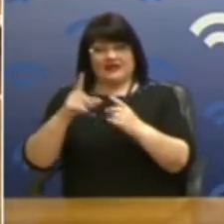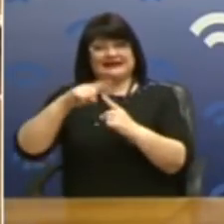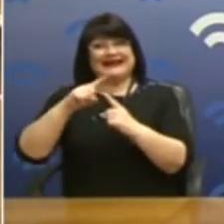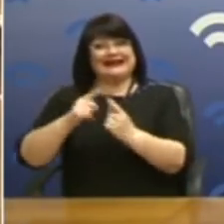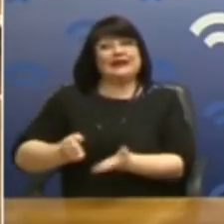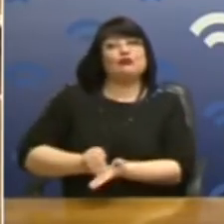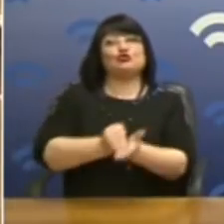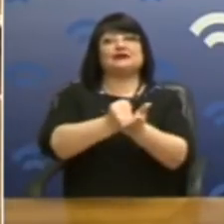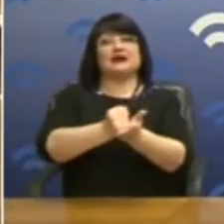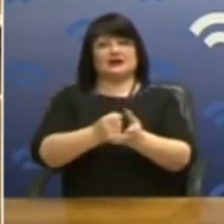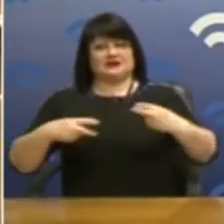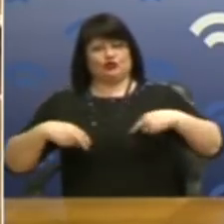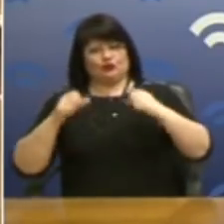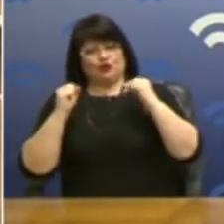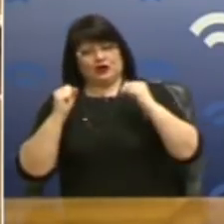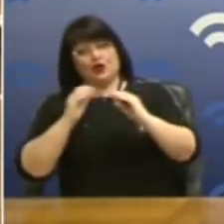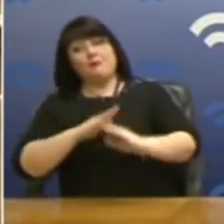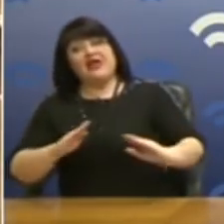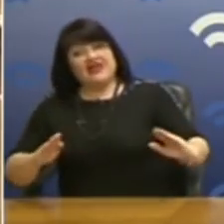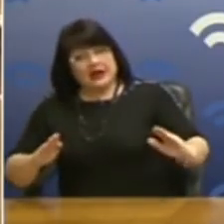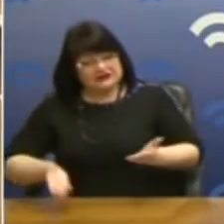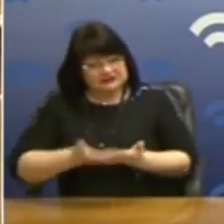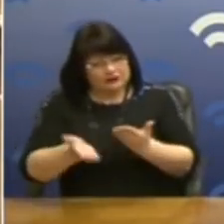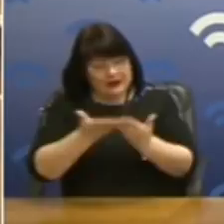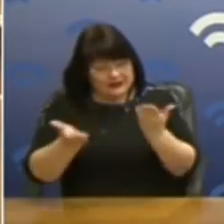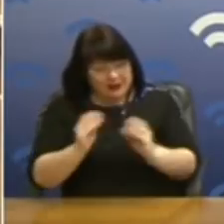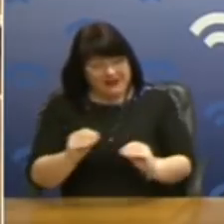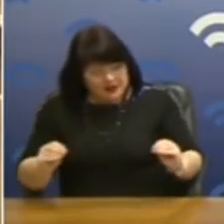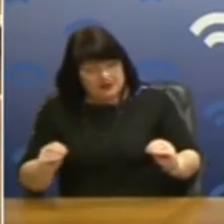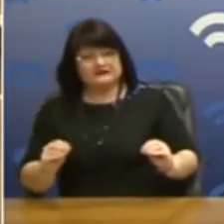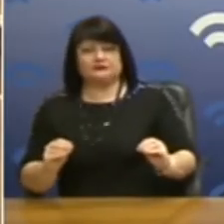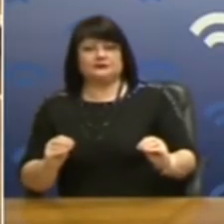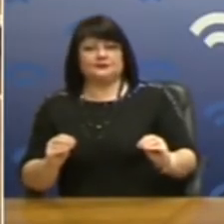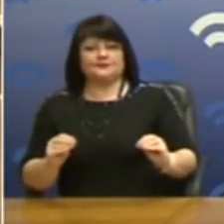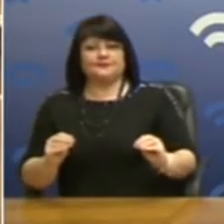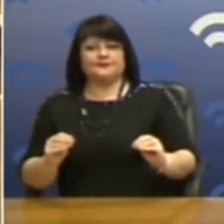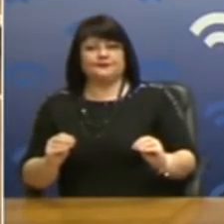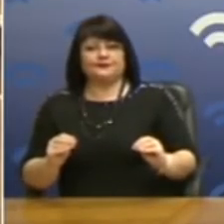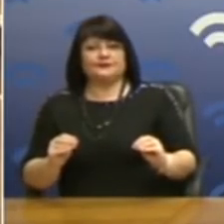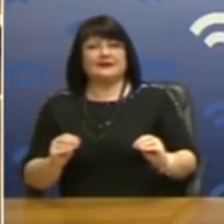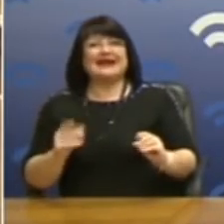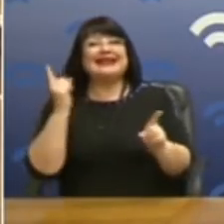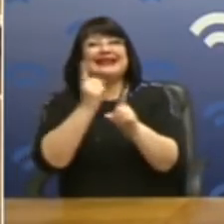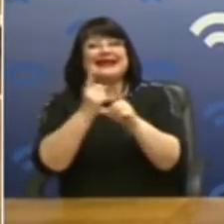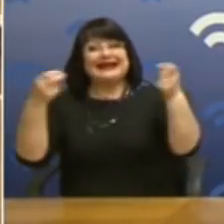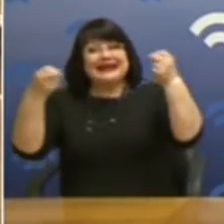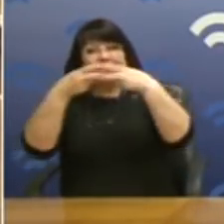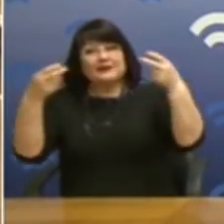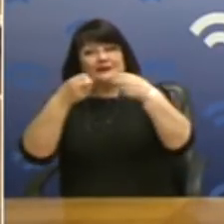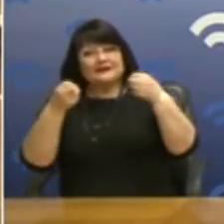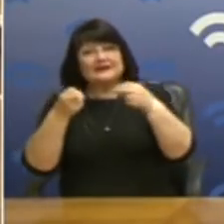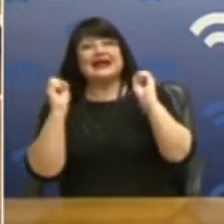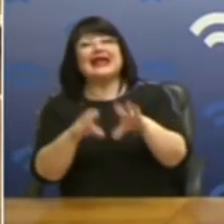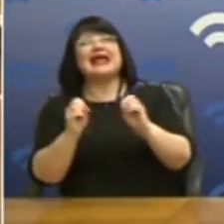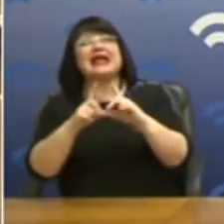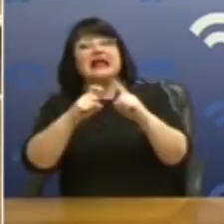στο Υπουργείο Παιδείας, δημιουργία κεντρικής ψηφιακής πλατφόρμας διδακτικού υλικού από το